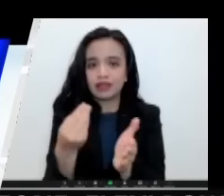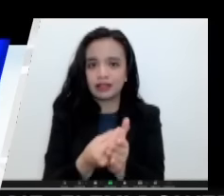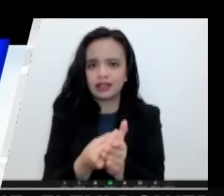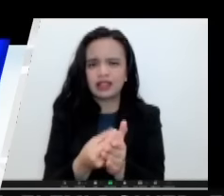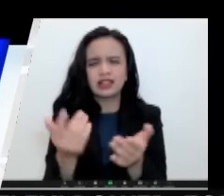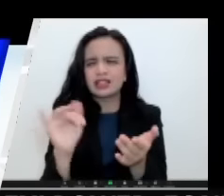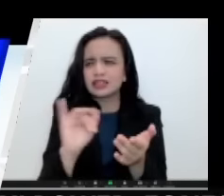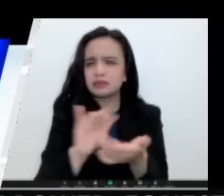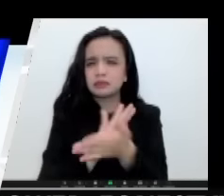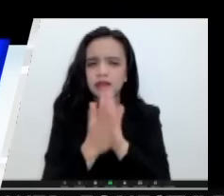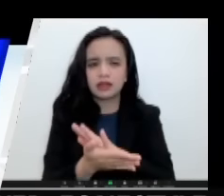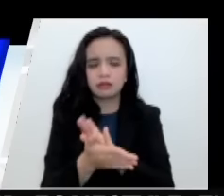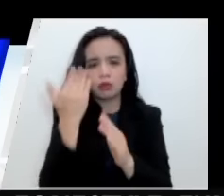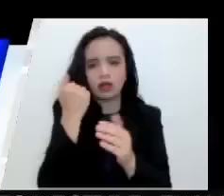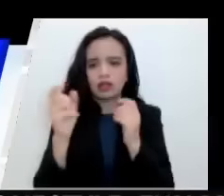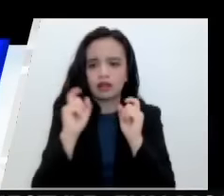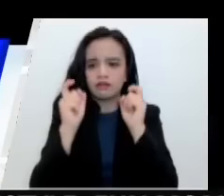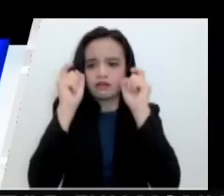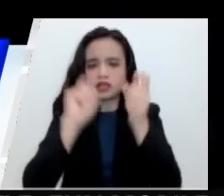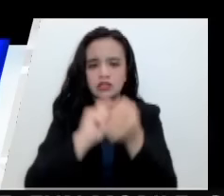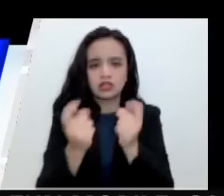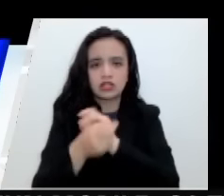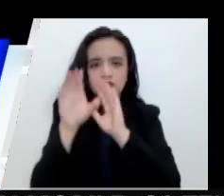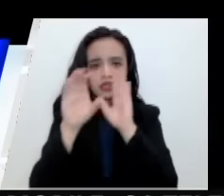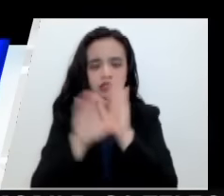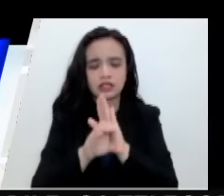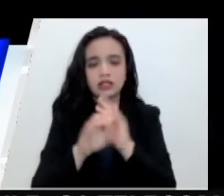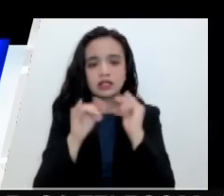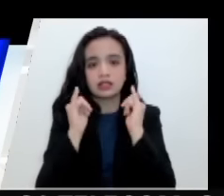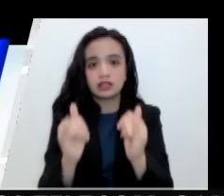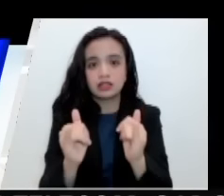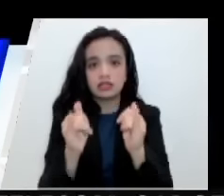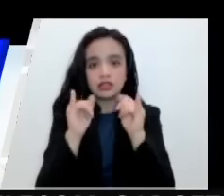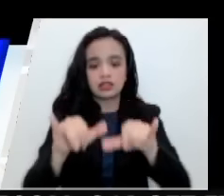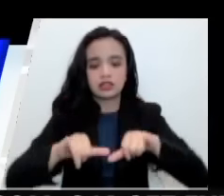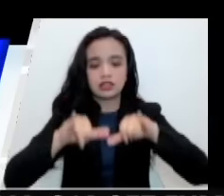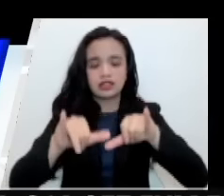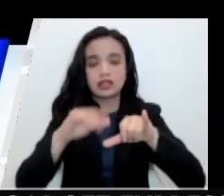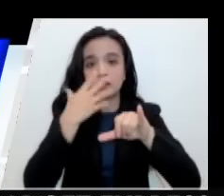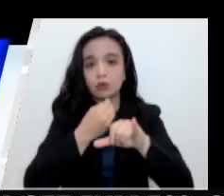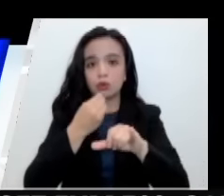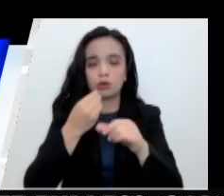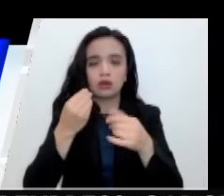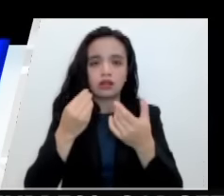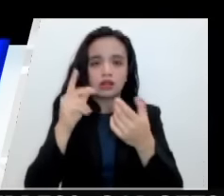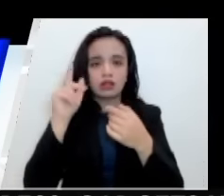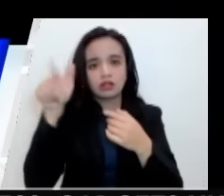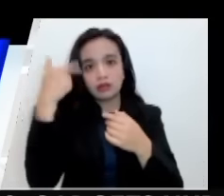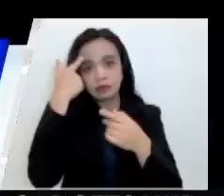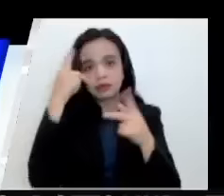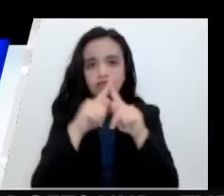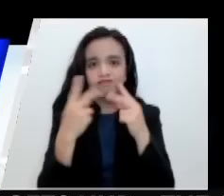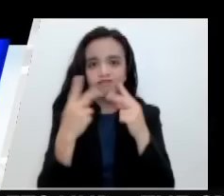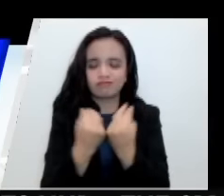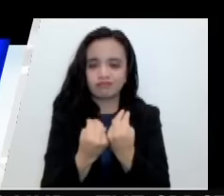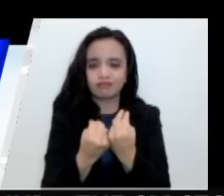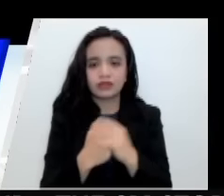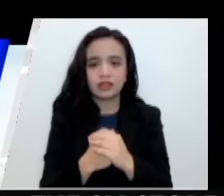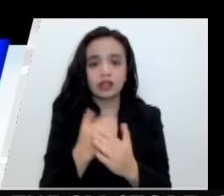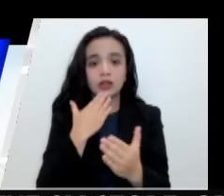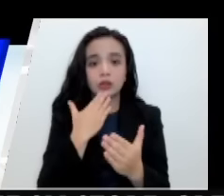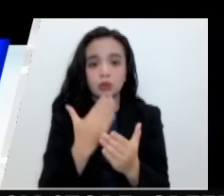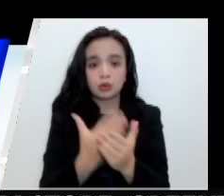at manatili anya sa kapangyarihan ang mga nasa posisyon. Maganda naman anya ang kasalukuyang konstitusyon at demokrasya sa